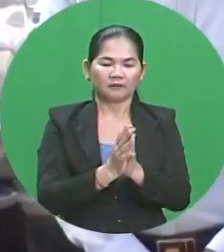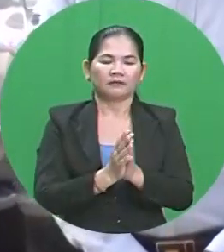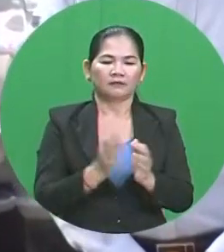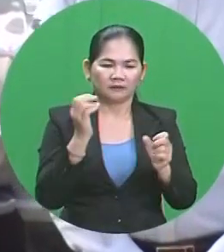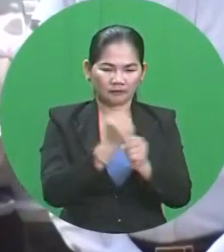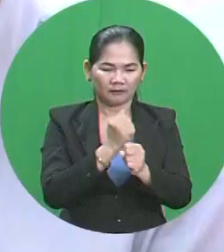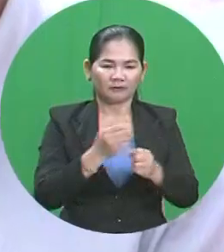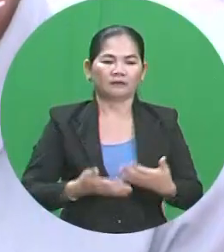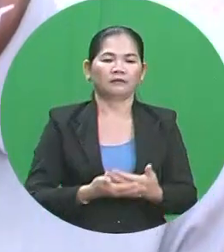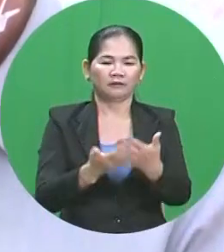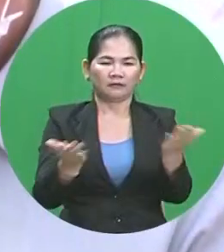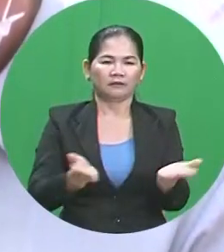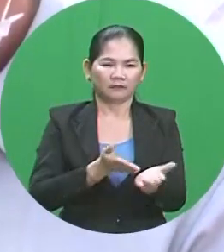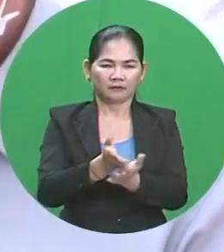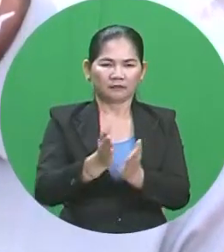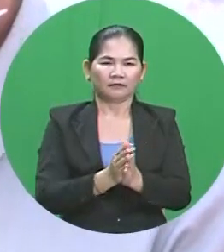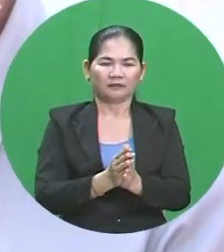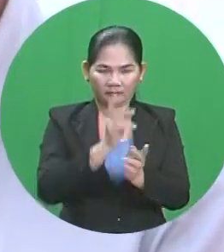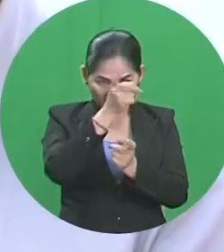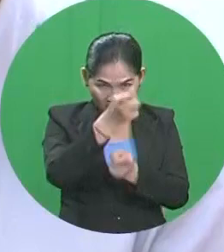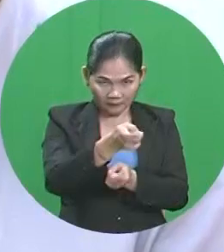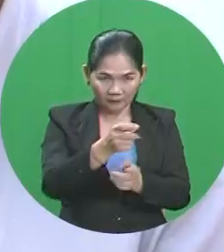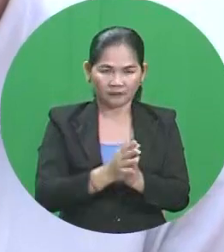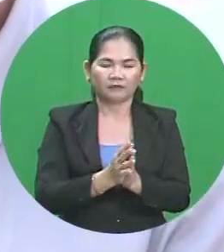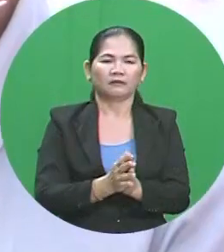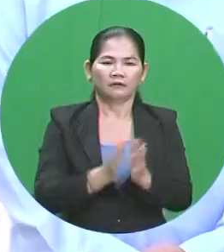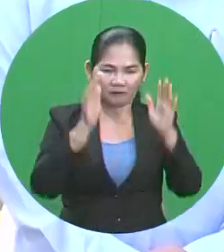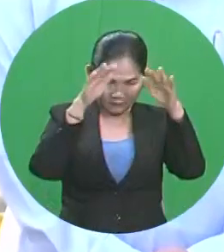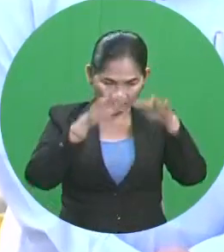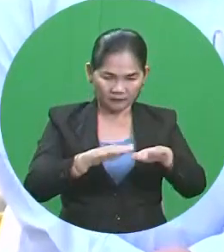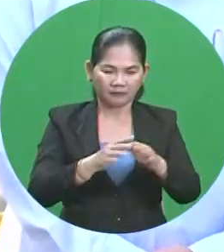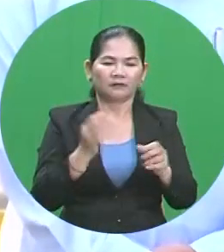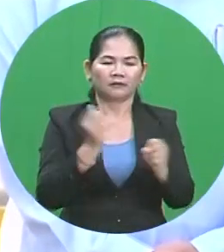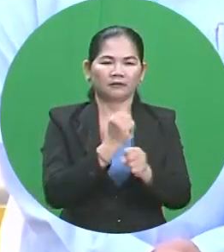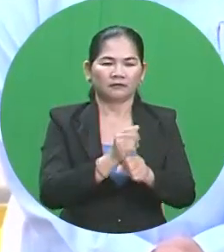ការបើកសិទ្ធិសេរីភាពទៅលើការគោរពប្រតិបត្តិជំនឿសាសនា